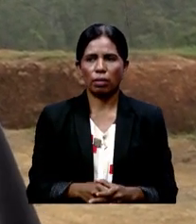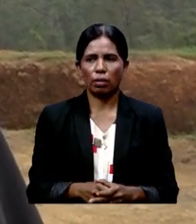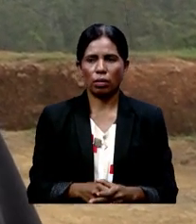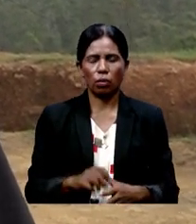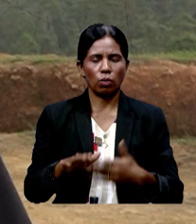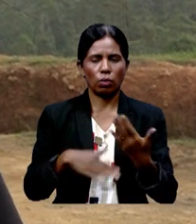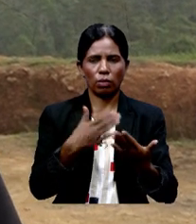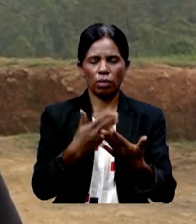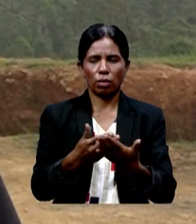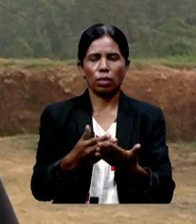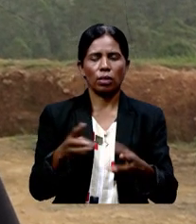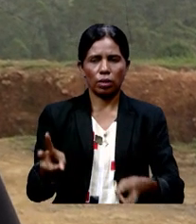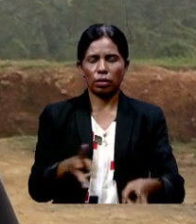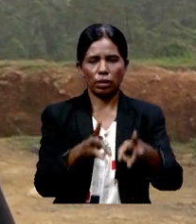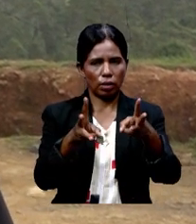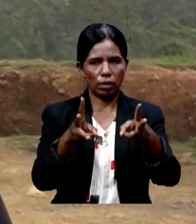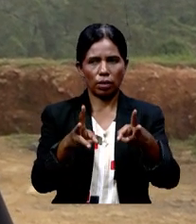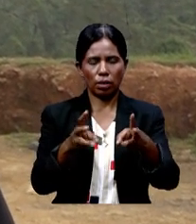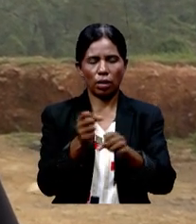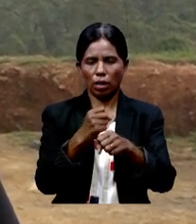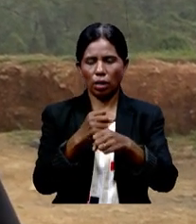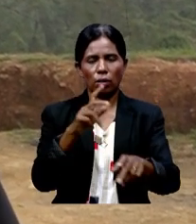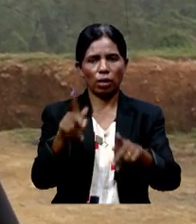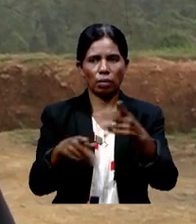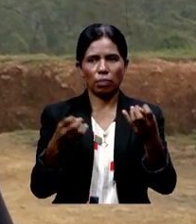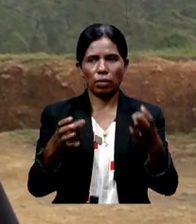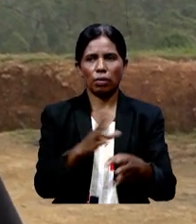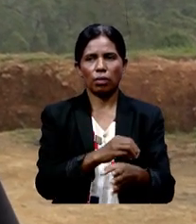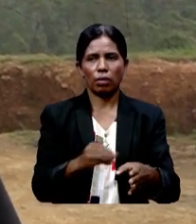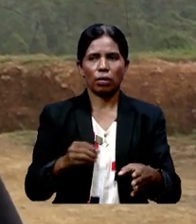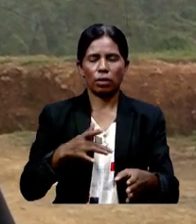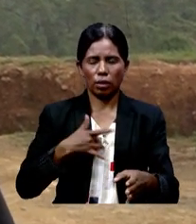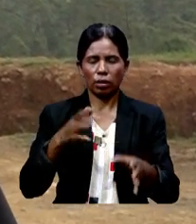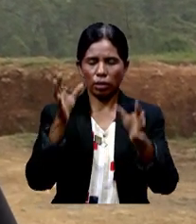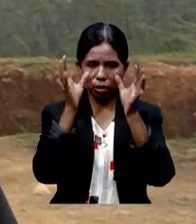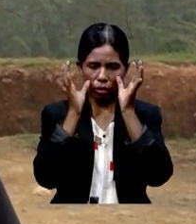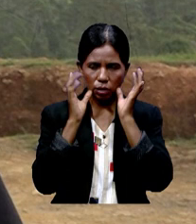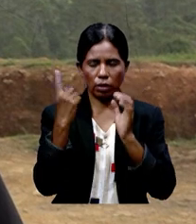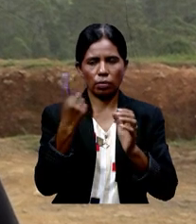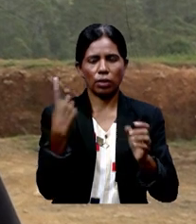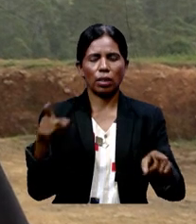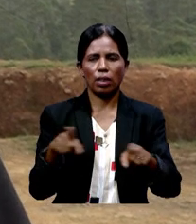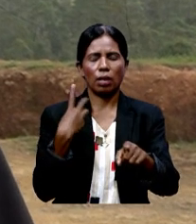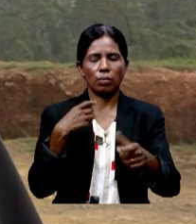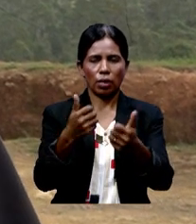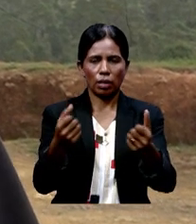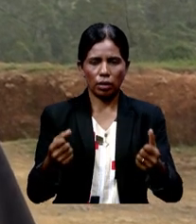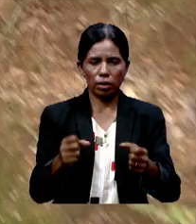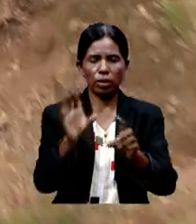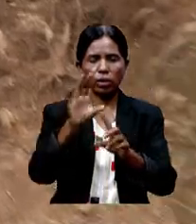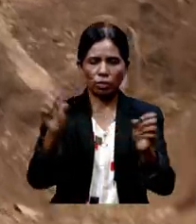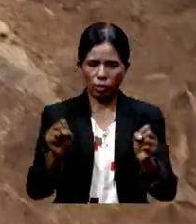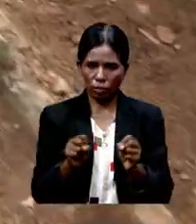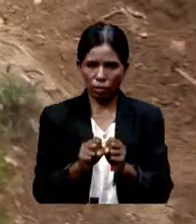totalmente istirahat ne maka Halo komunari kaniku napatin halir napatin ba amin dari turi dari siran sa nur